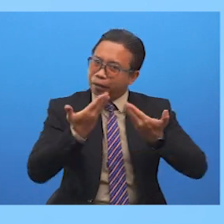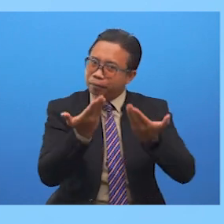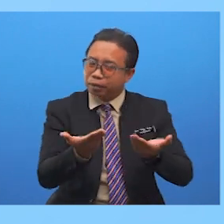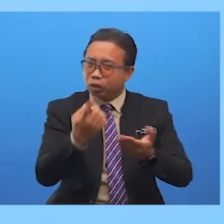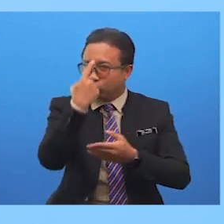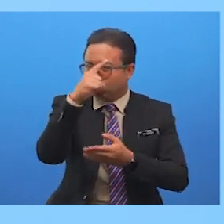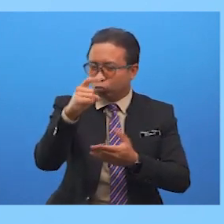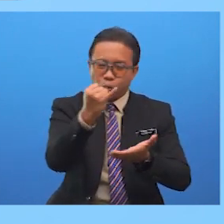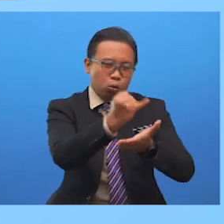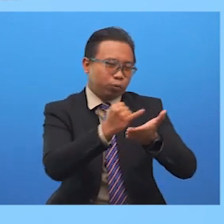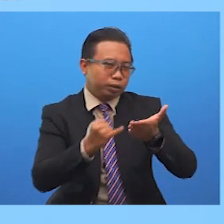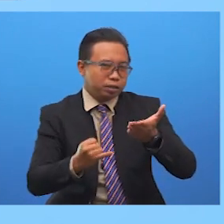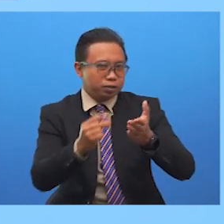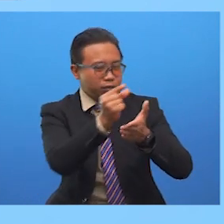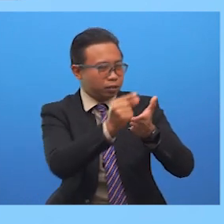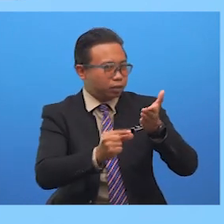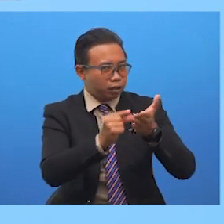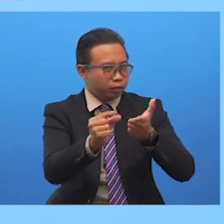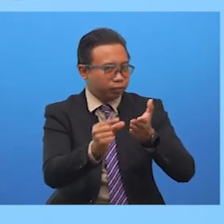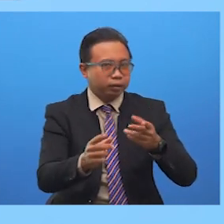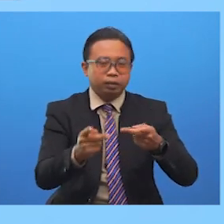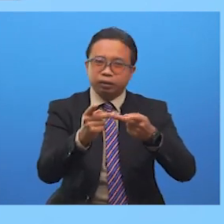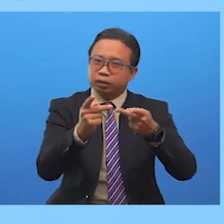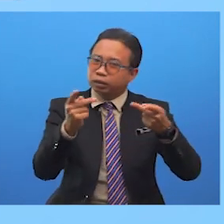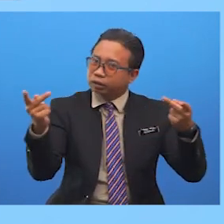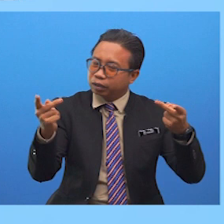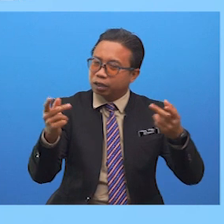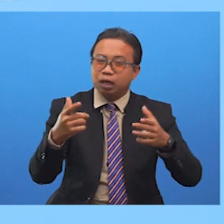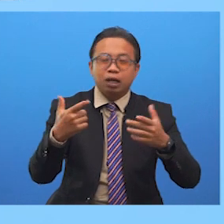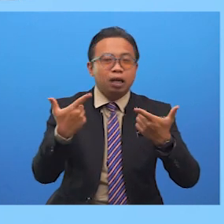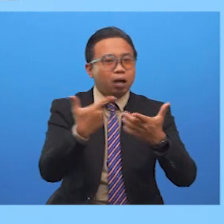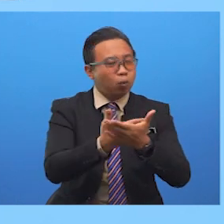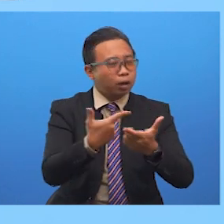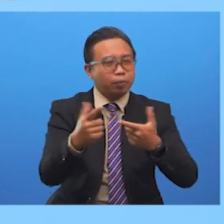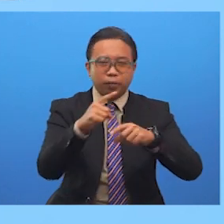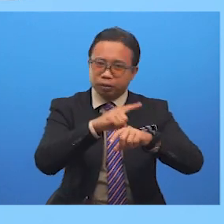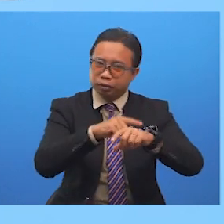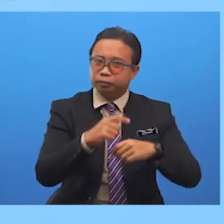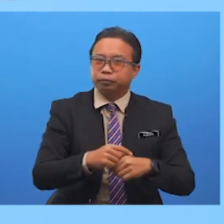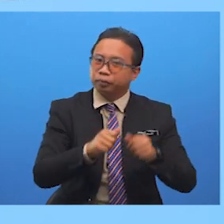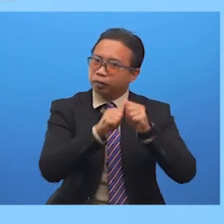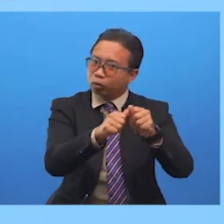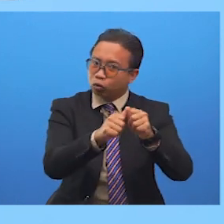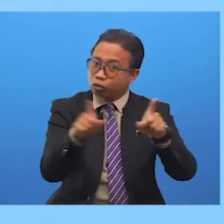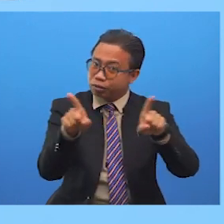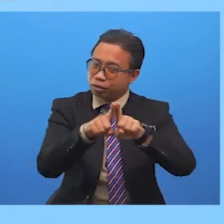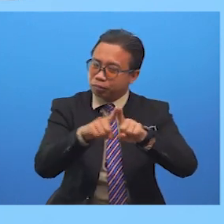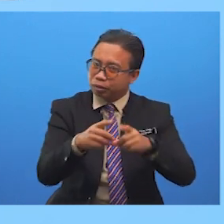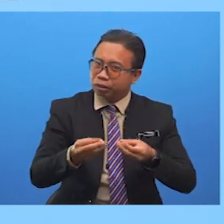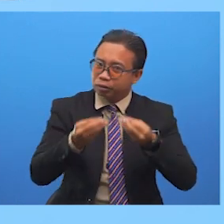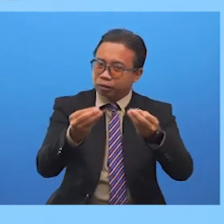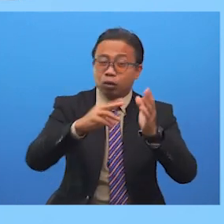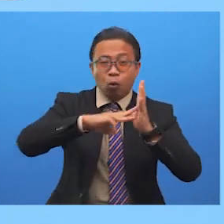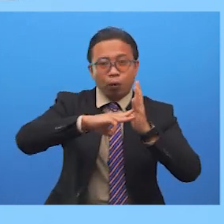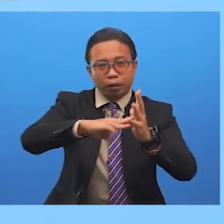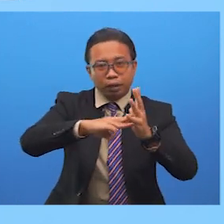untuk melukis grafik jarak melawan masa berdasarkan persamaan yang